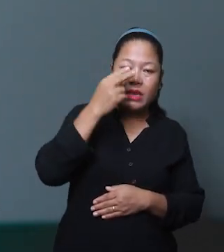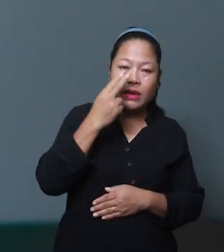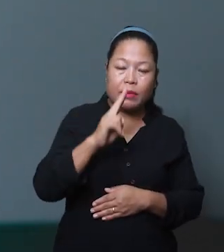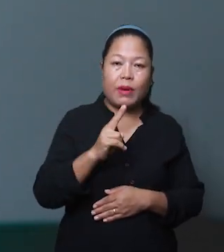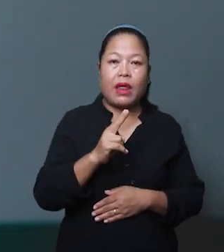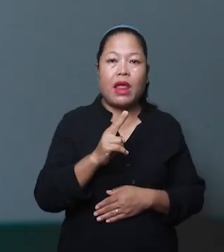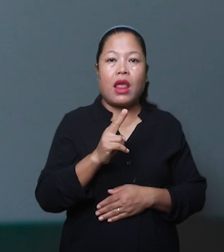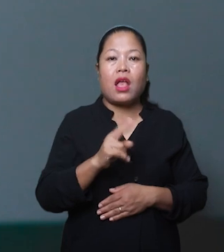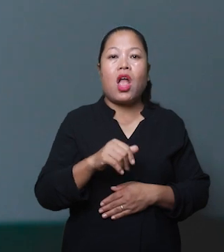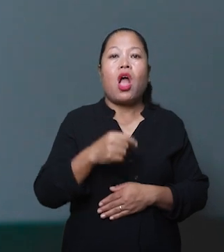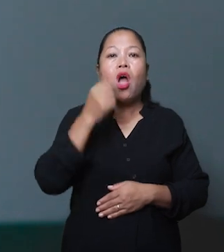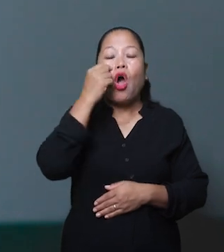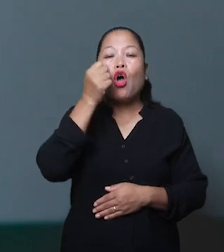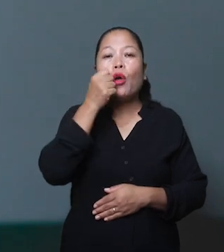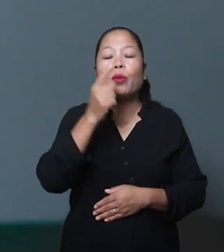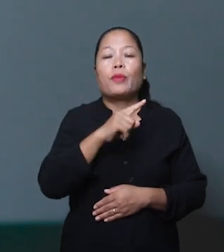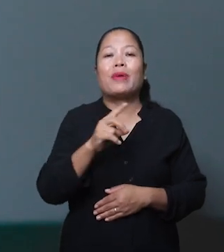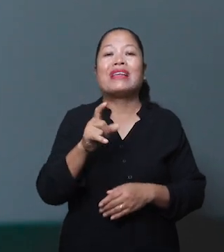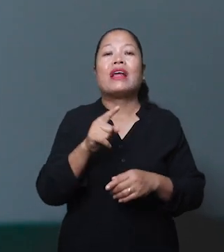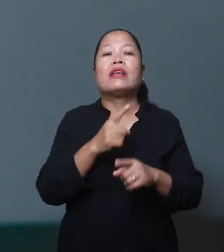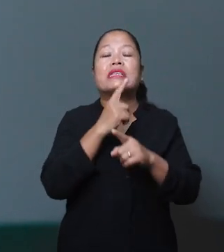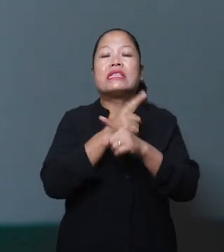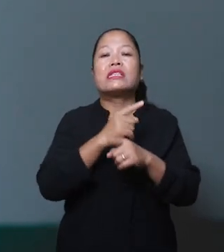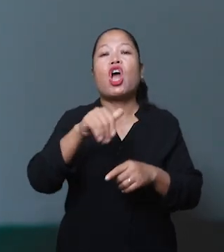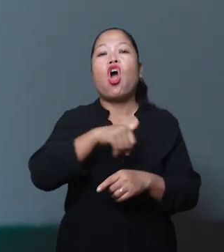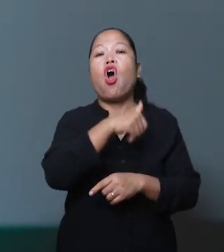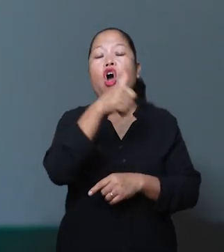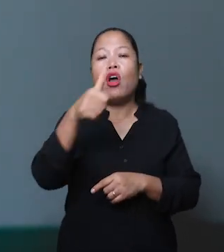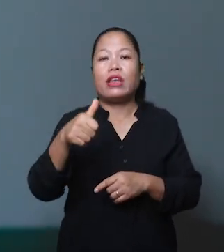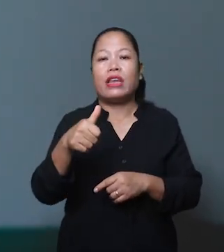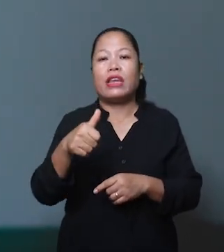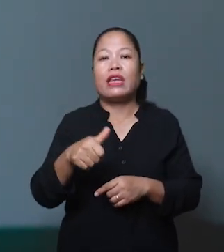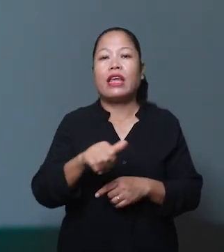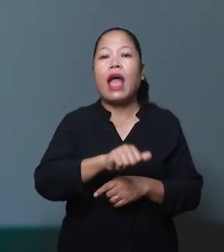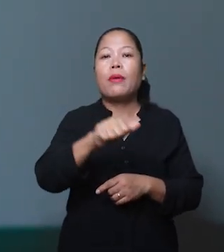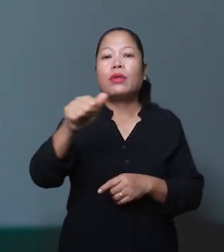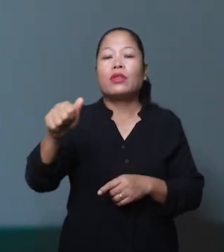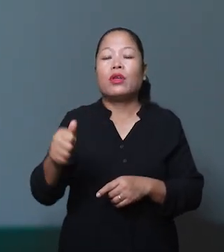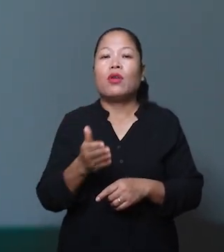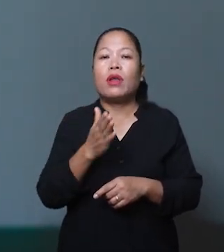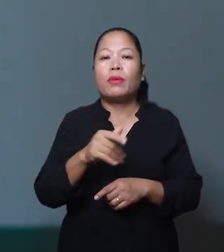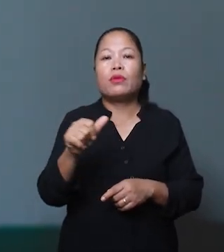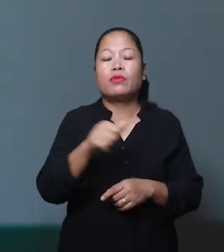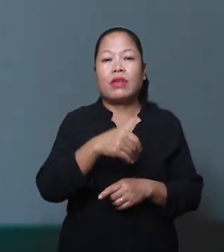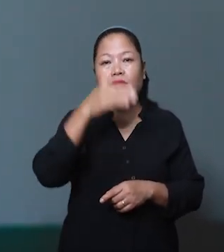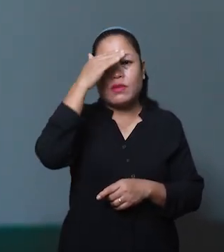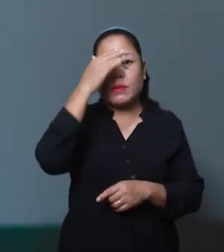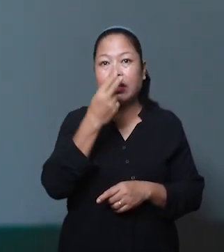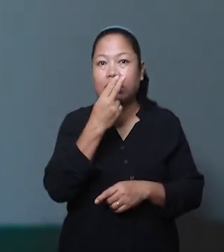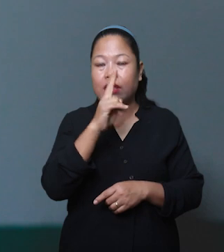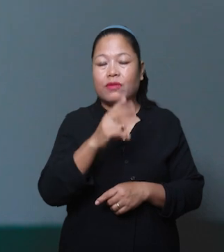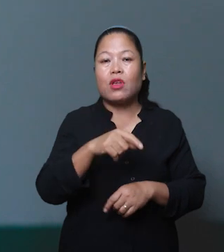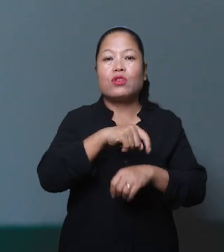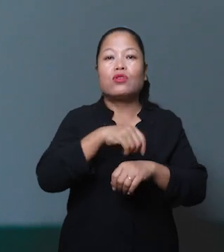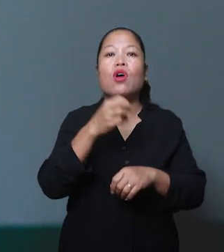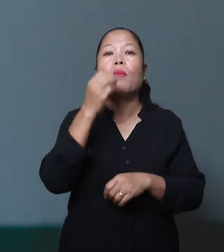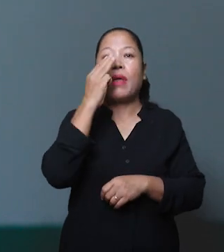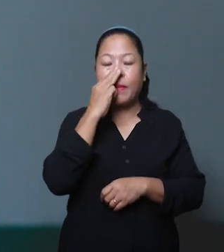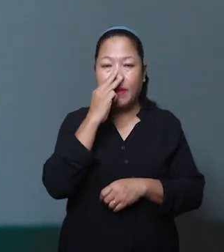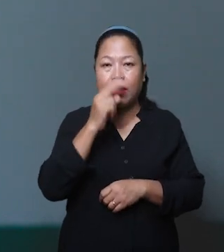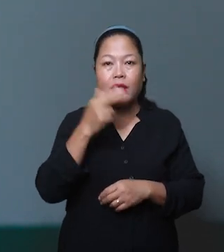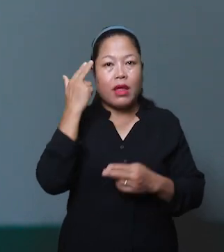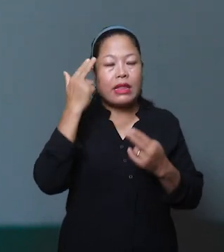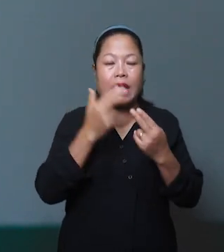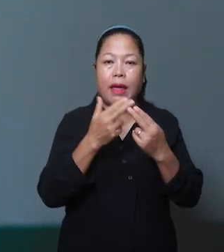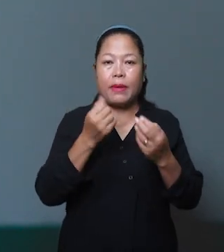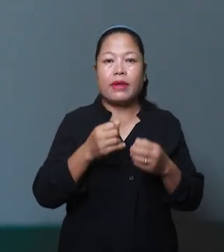खानपिन निन्द्रा रुचि र इवन यदि अभिभावक शिक्षक र अन्य नातेदार अथवा रिलेटिभहरुले पनि उसमा केही समस्या देख्नुहुन्छ भने यदि बेलैमा